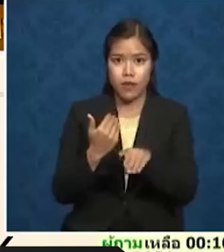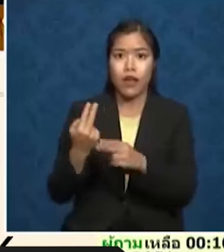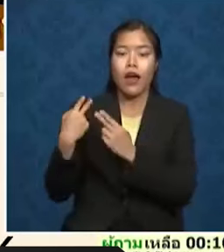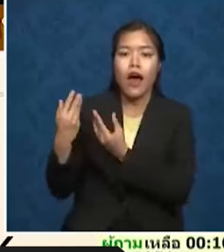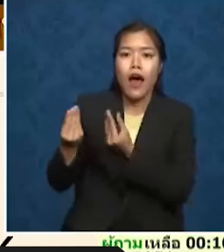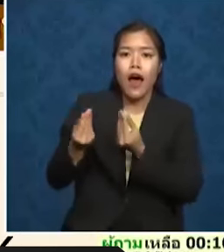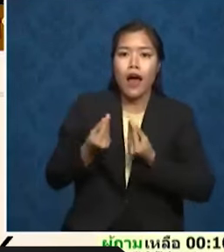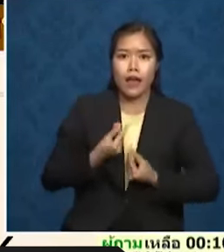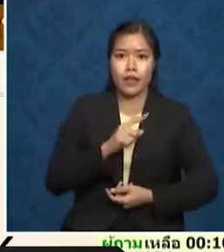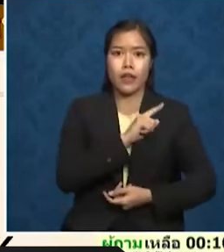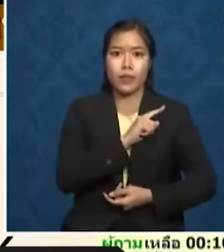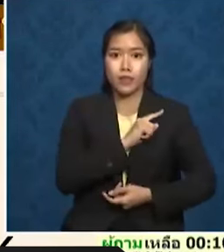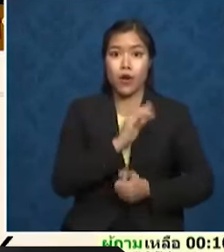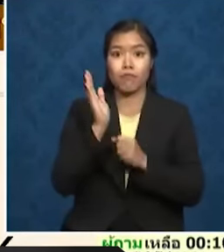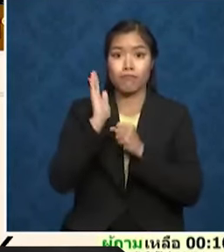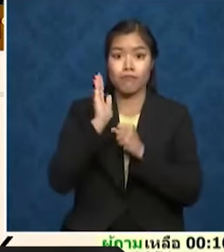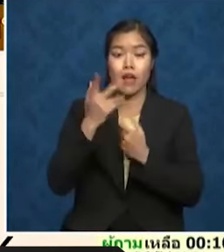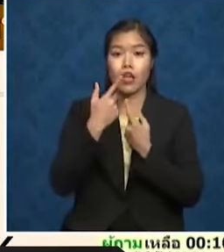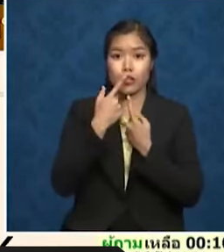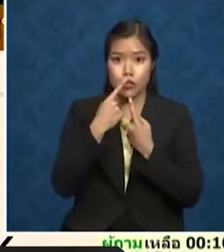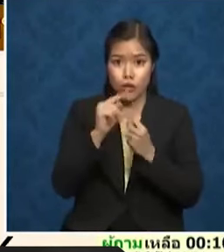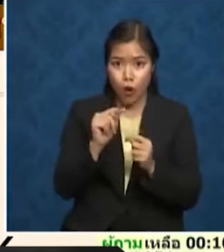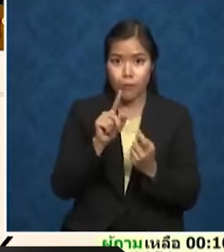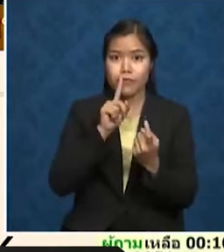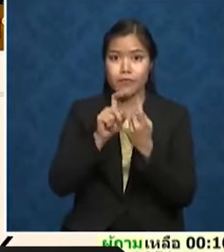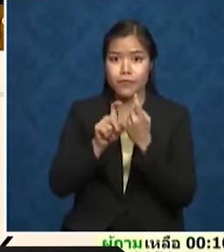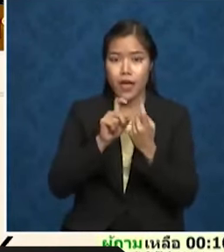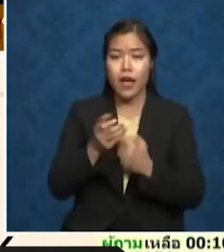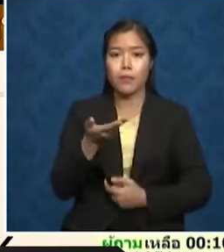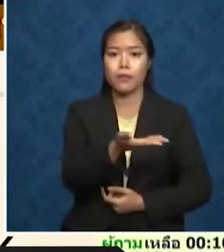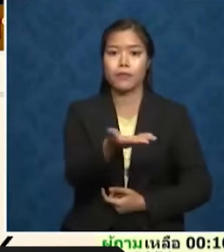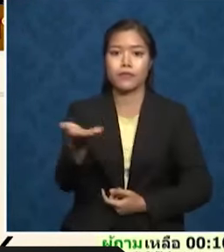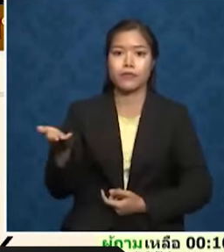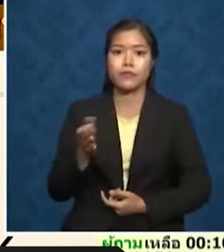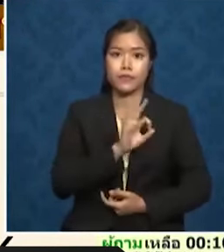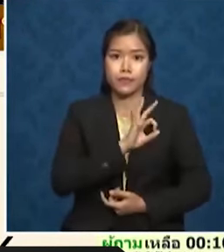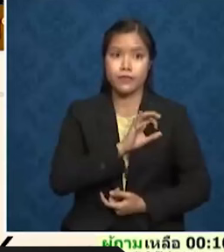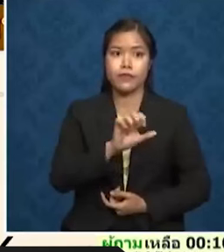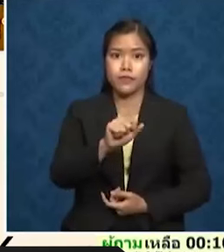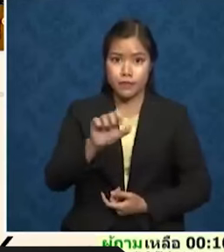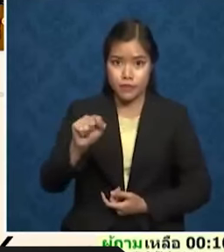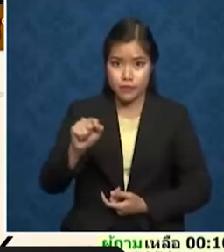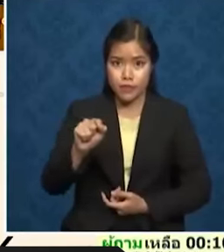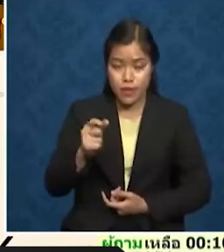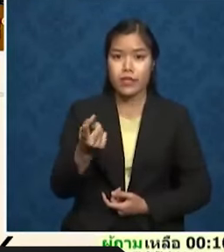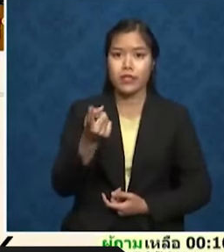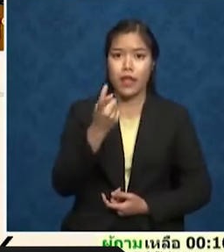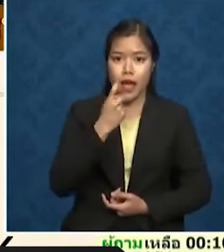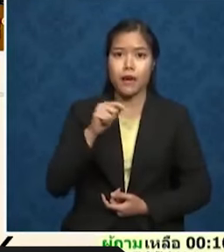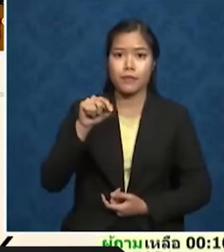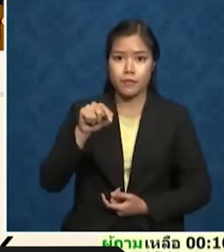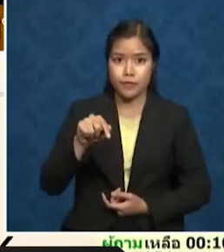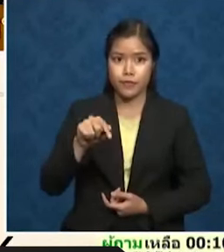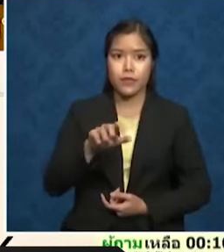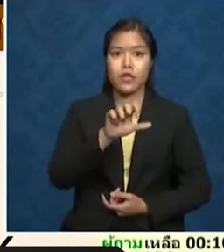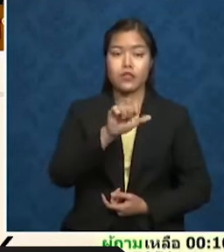มให้มาตอบกระทู้ถามสดด้วยวาจาของท่านสมาชิกนะคะท่านมณรัตน์ชาญนุกูลนะคะท่านสมา